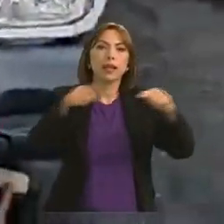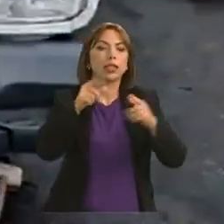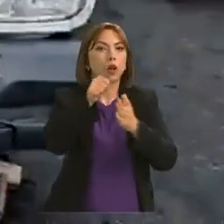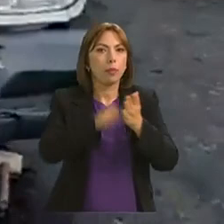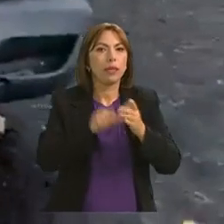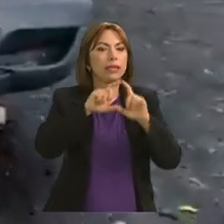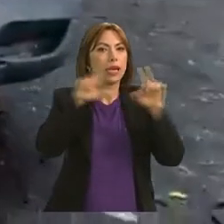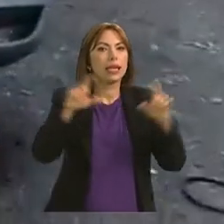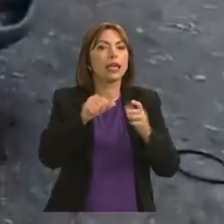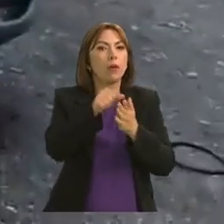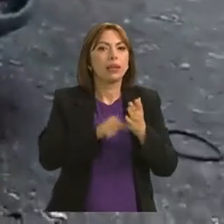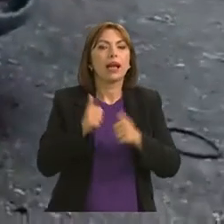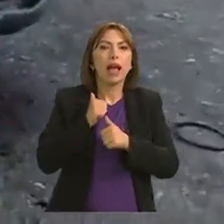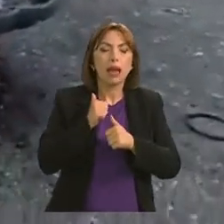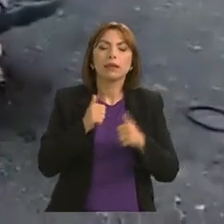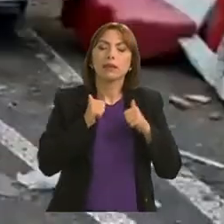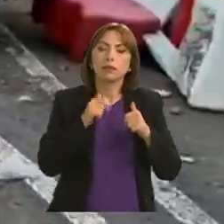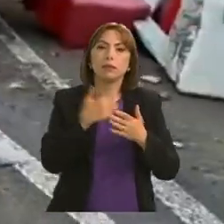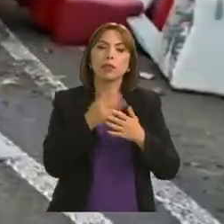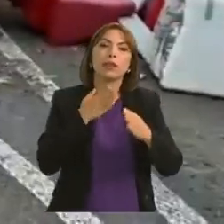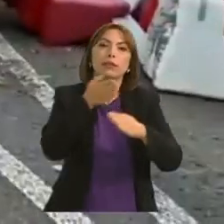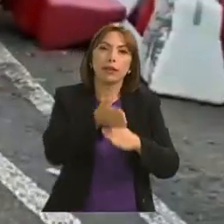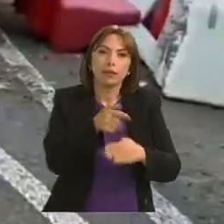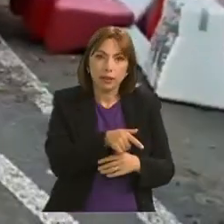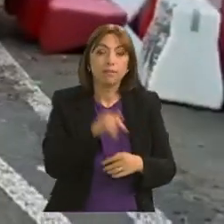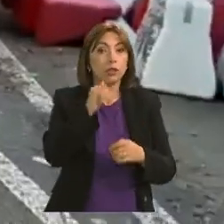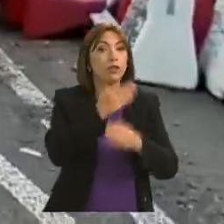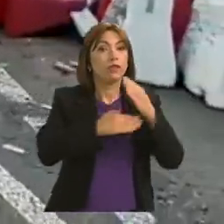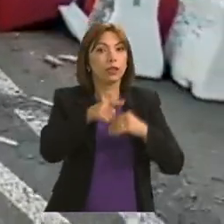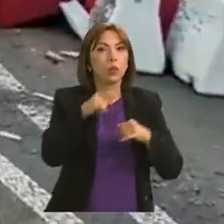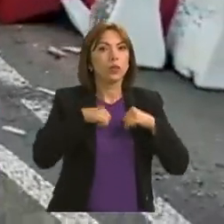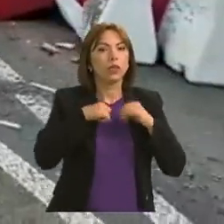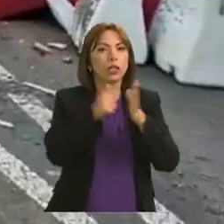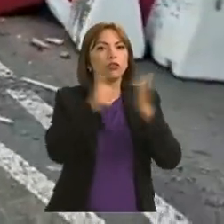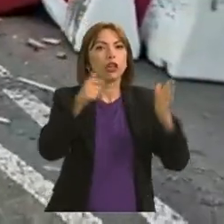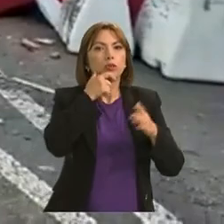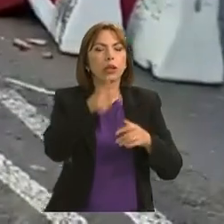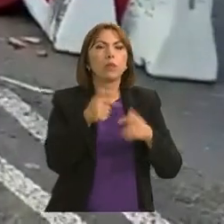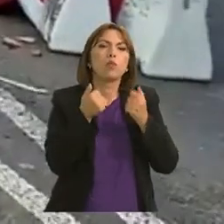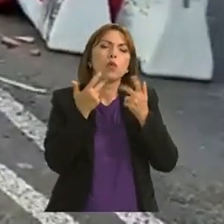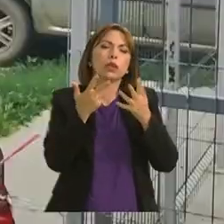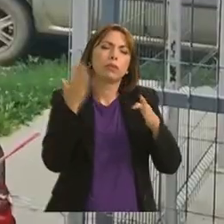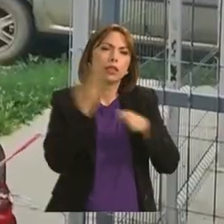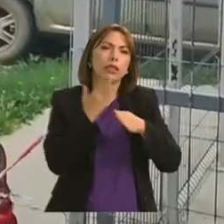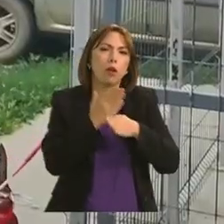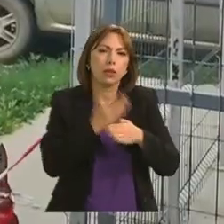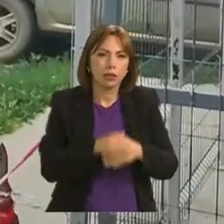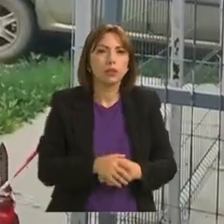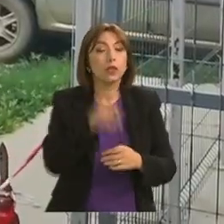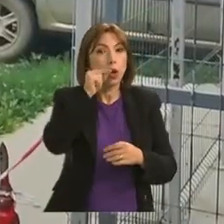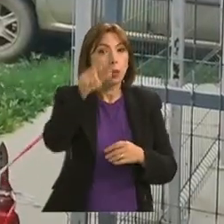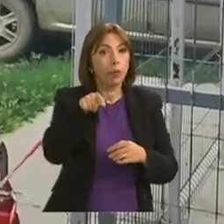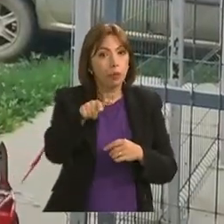clinica chirurgicală de gardă pentru intervenție. Printre victime se află și un adolescent de 16 ani cu multiple traumatisme. Pacientul